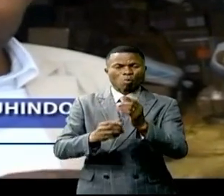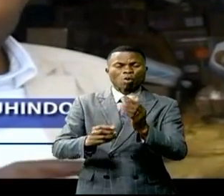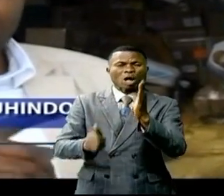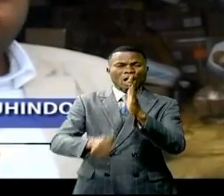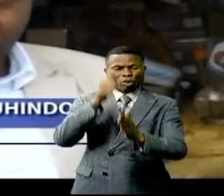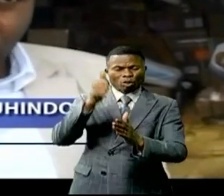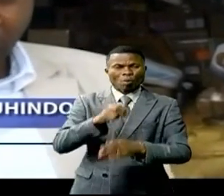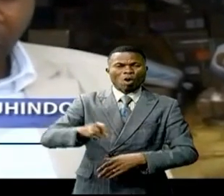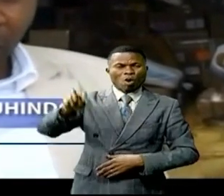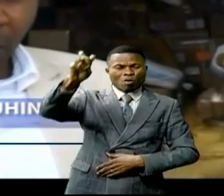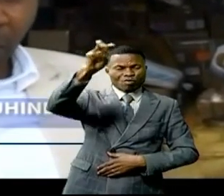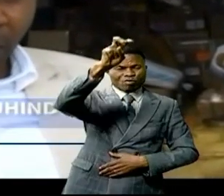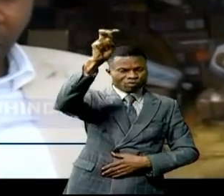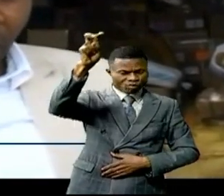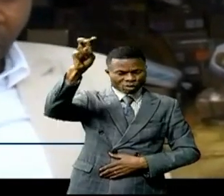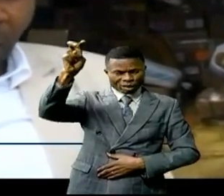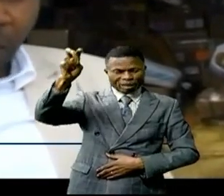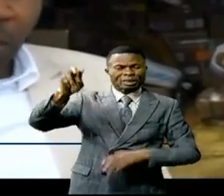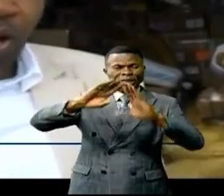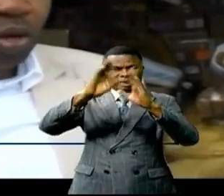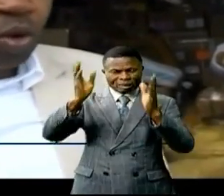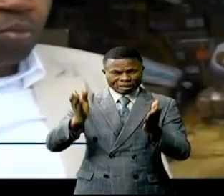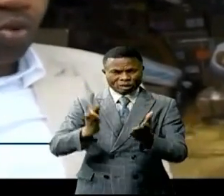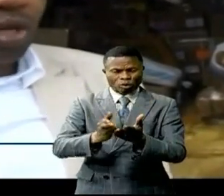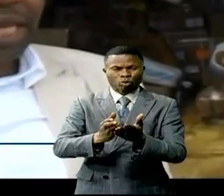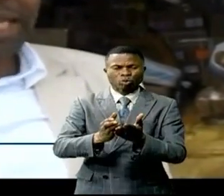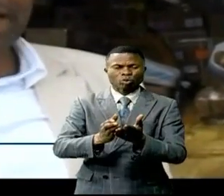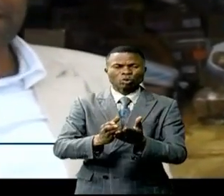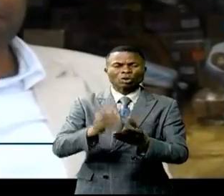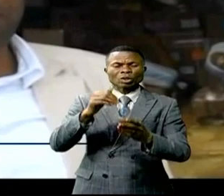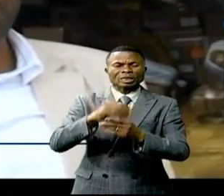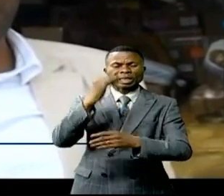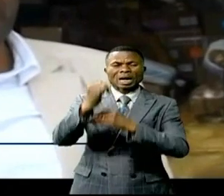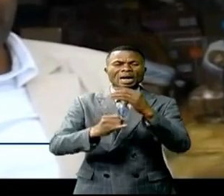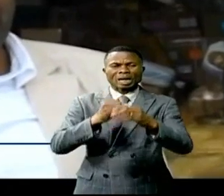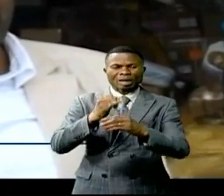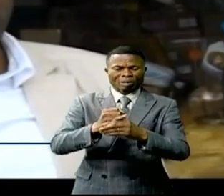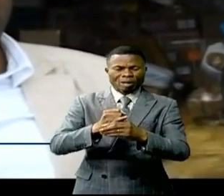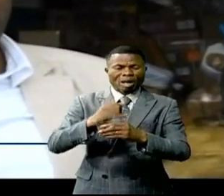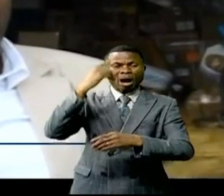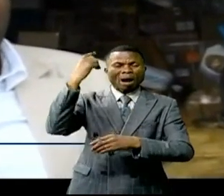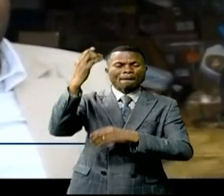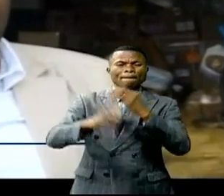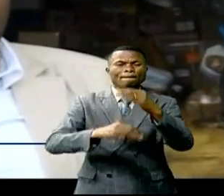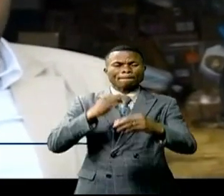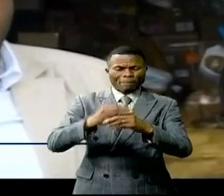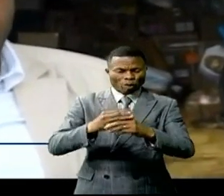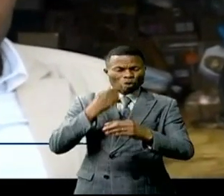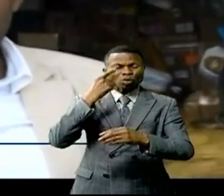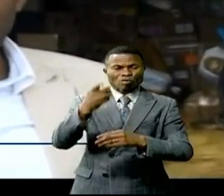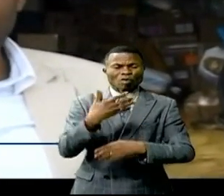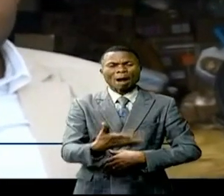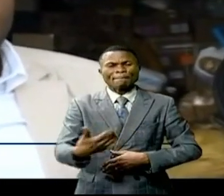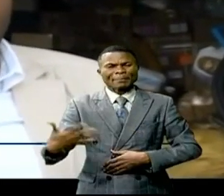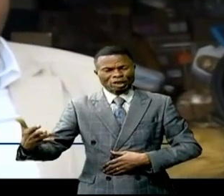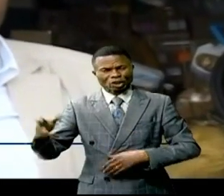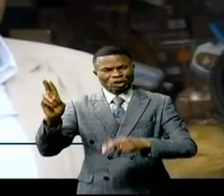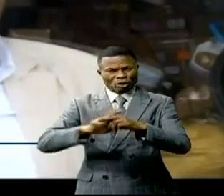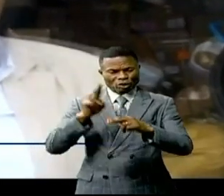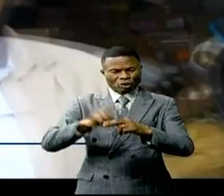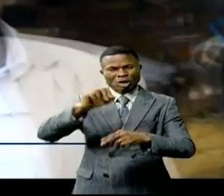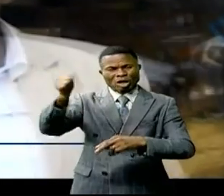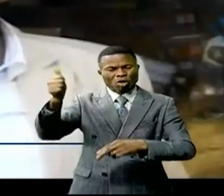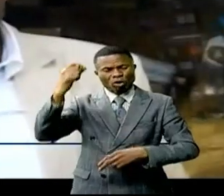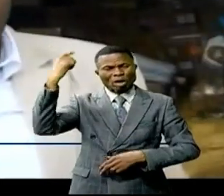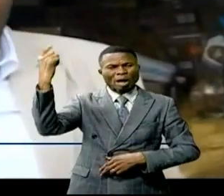travers les observatoires dans le monde pour essayer d'identifier les matériels qui sont utilisés dans d'autres